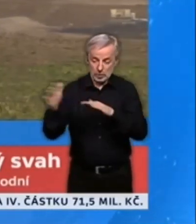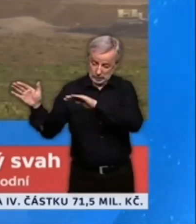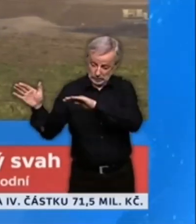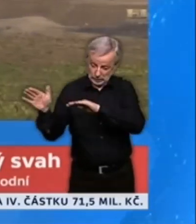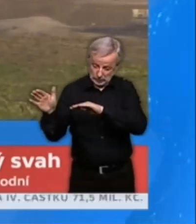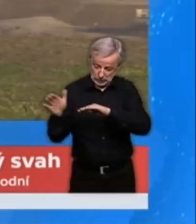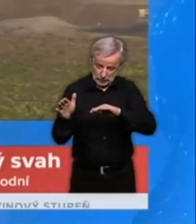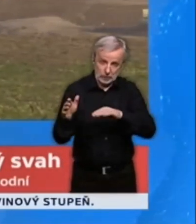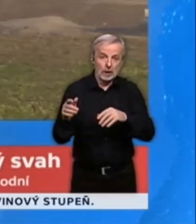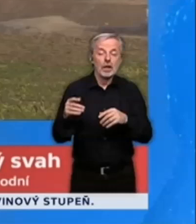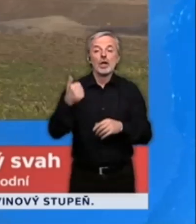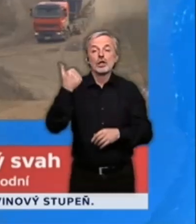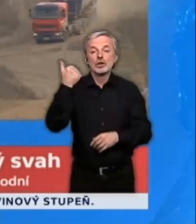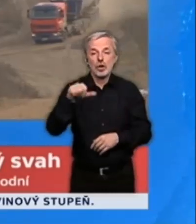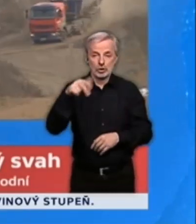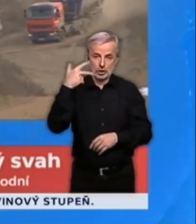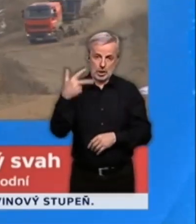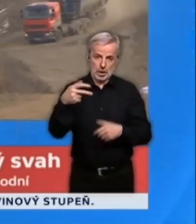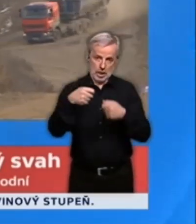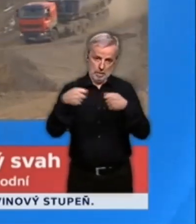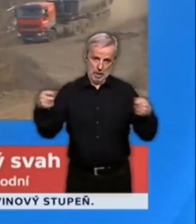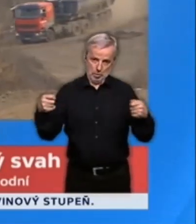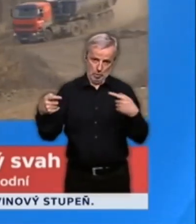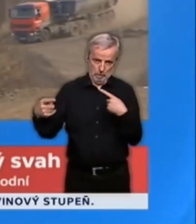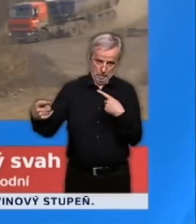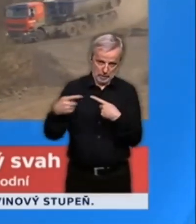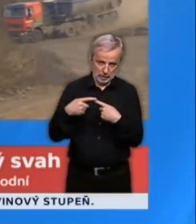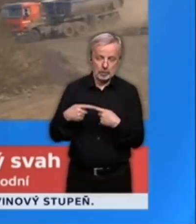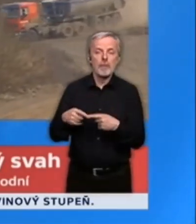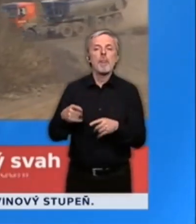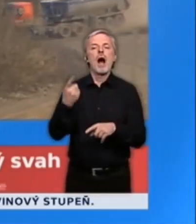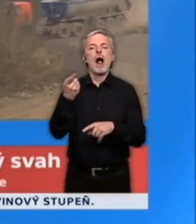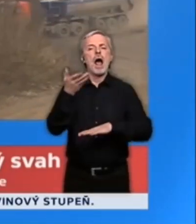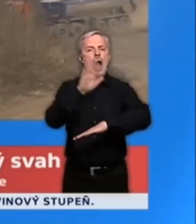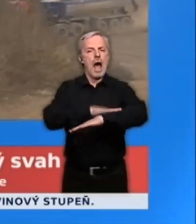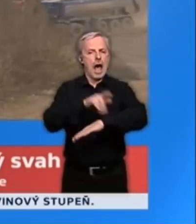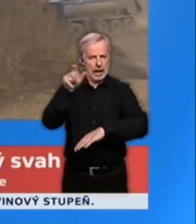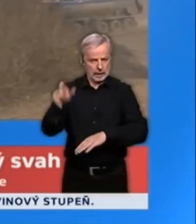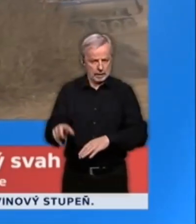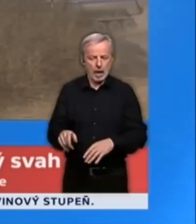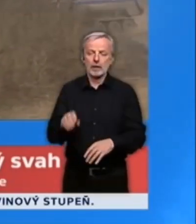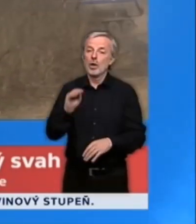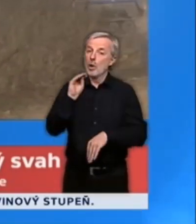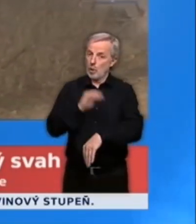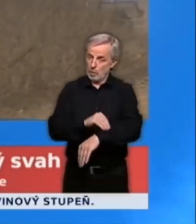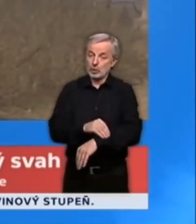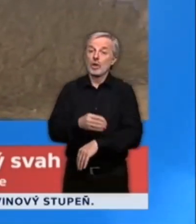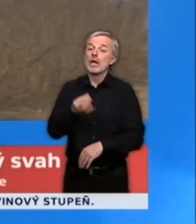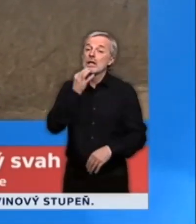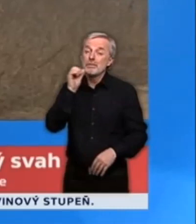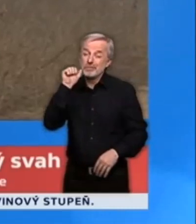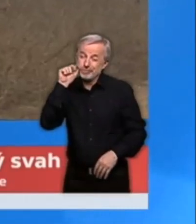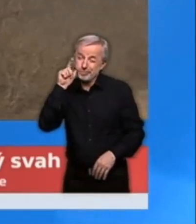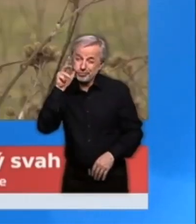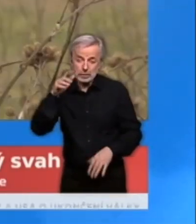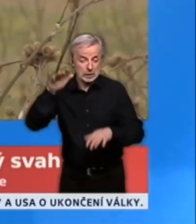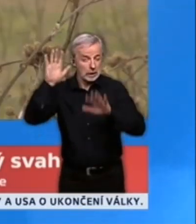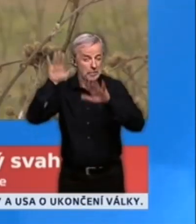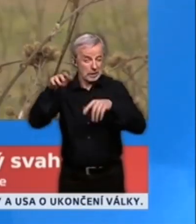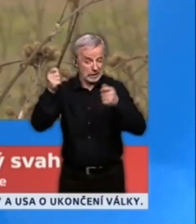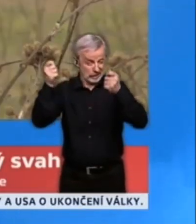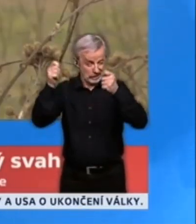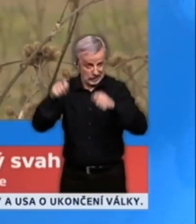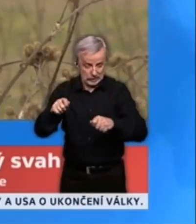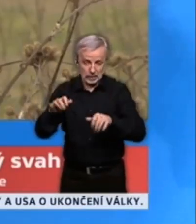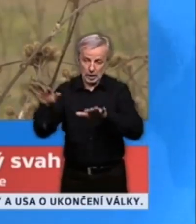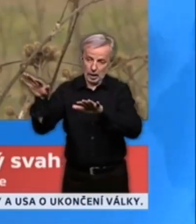o 130 metrů. Hejtman ovšem zároveň upozornil na to, že pokud by v dalších dnech pršelo, tak by se ten sesův mohl zrychlit.